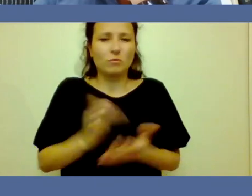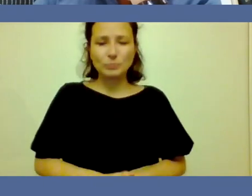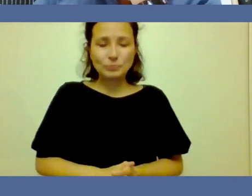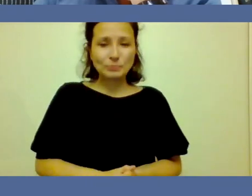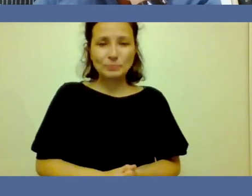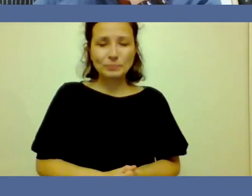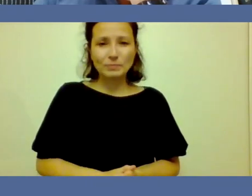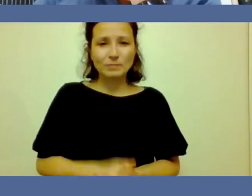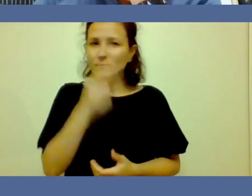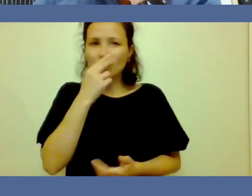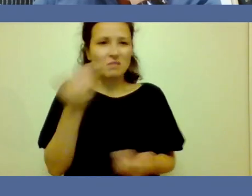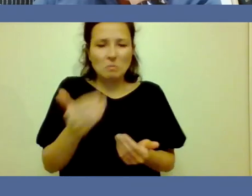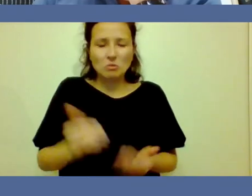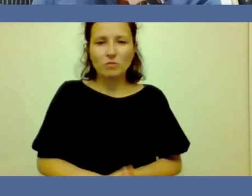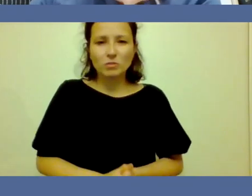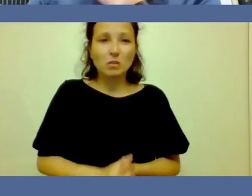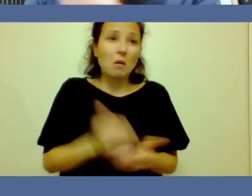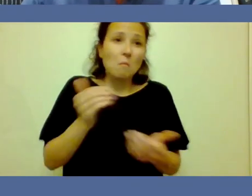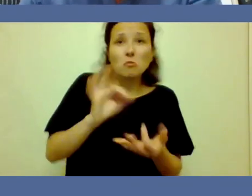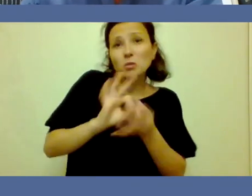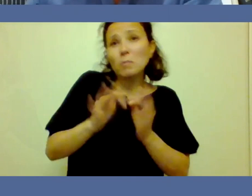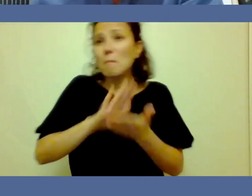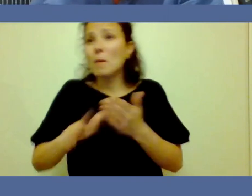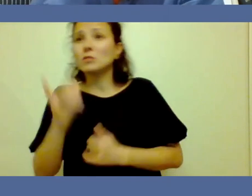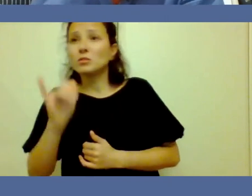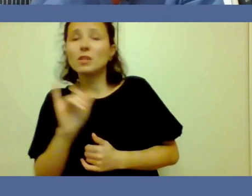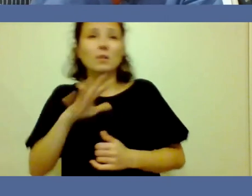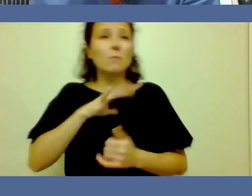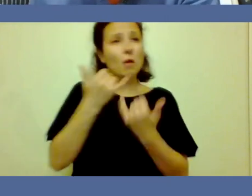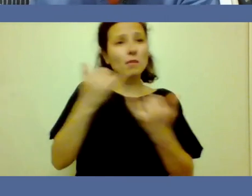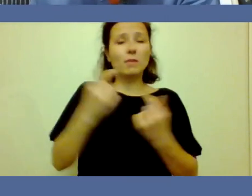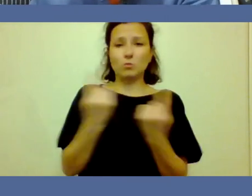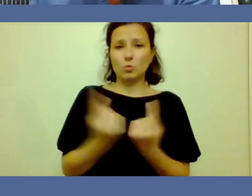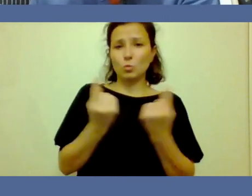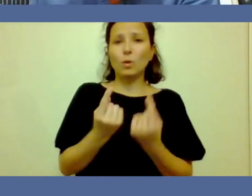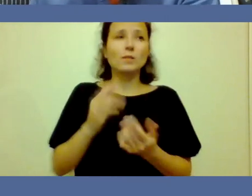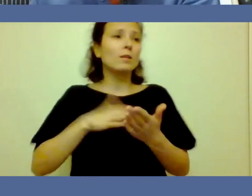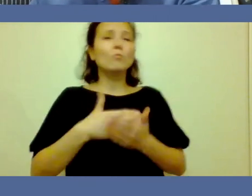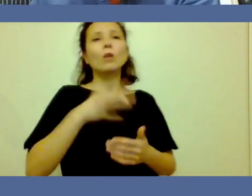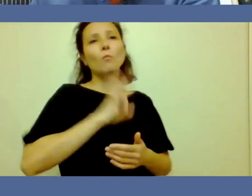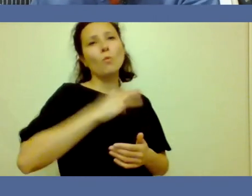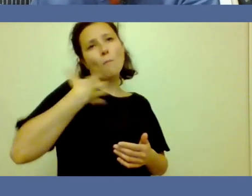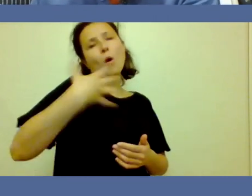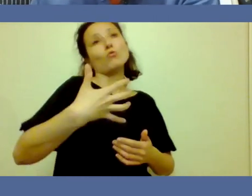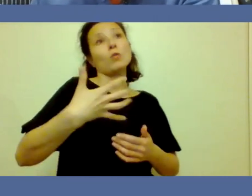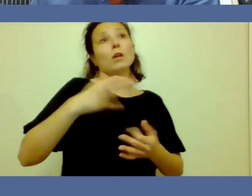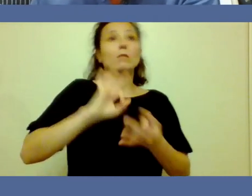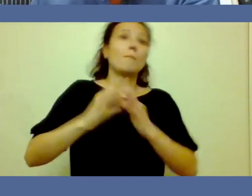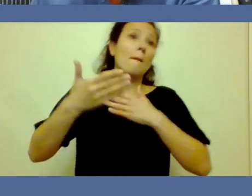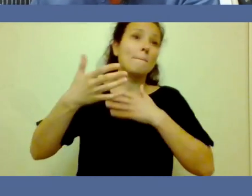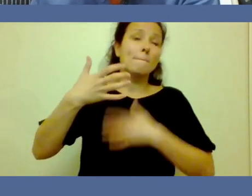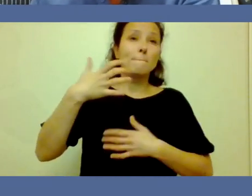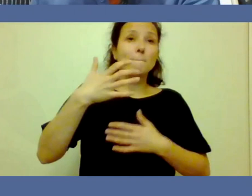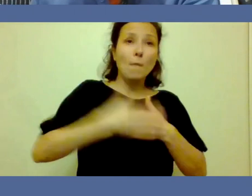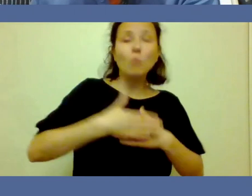wiem, nie posiadała dziecka, miała inną sytuację, nie wiem, miała jakiegoś bogatego męża, nie, zresztą nie